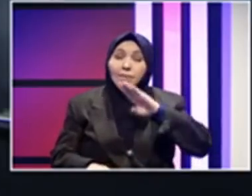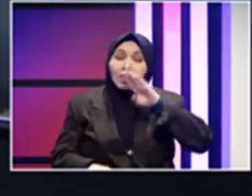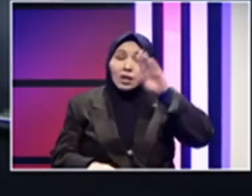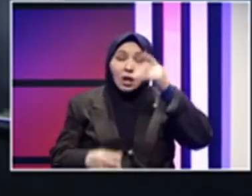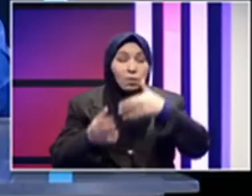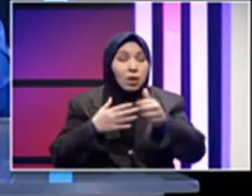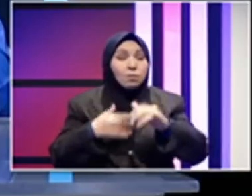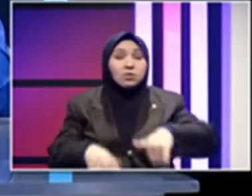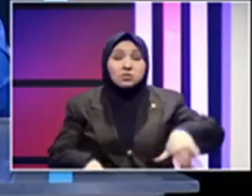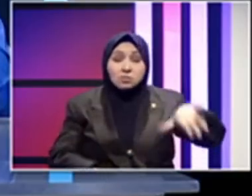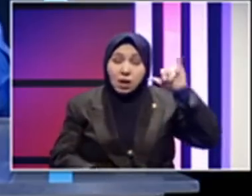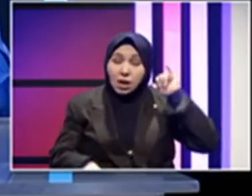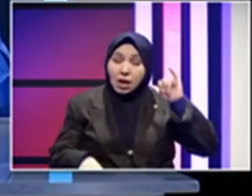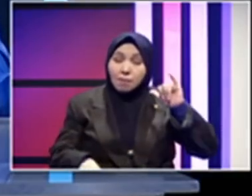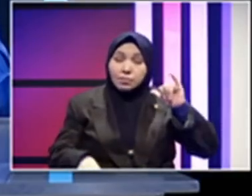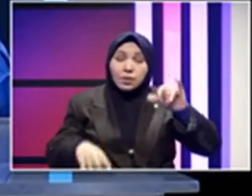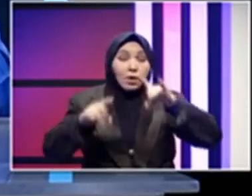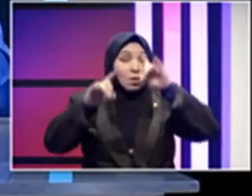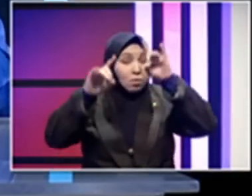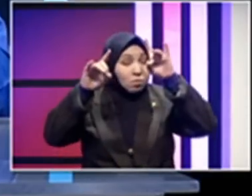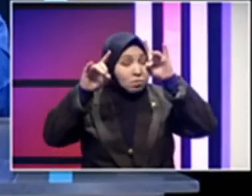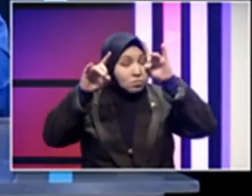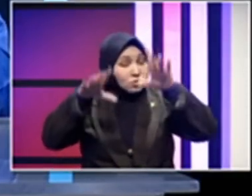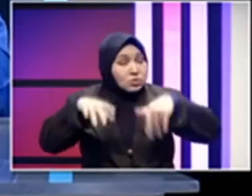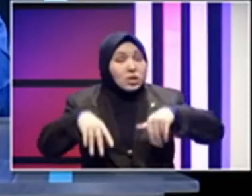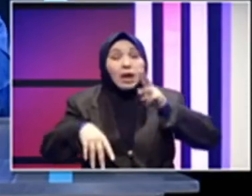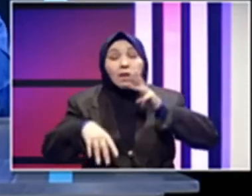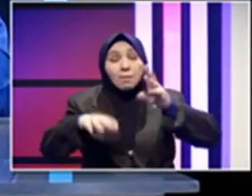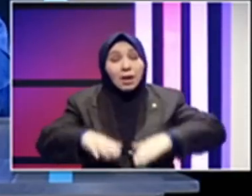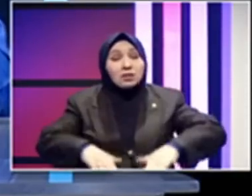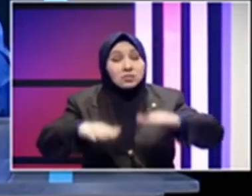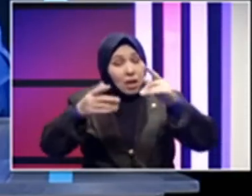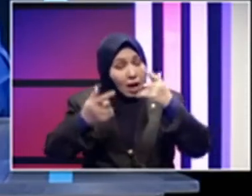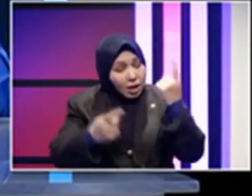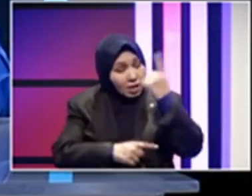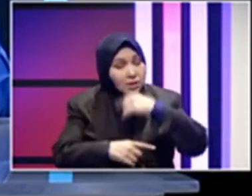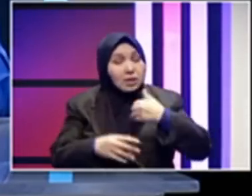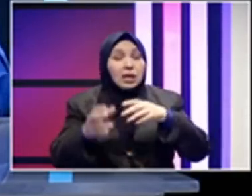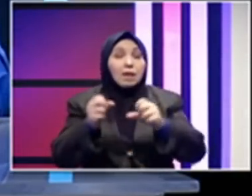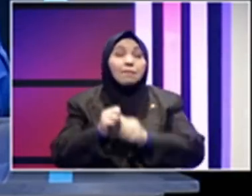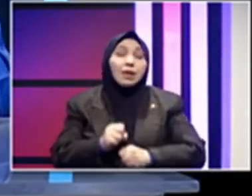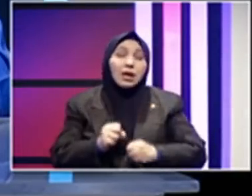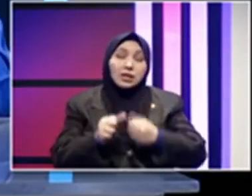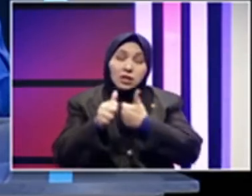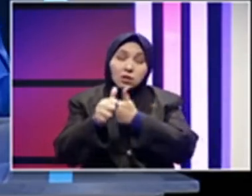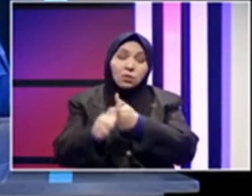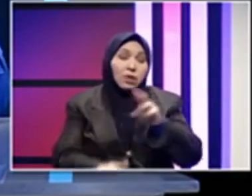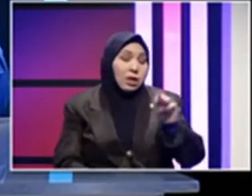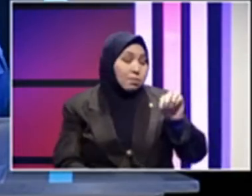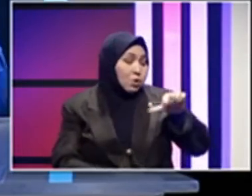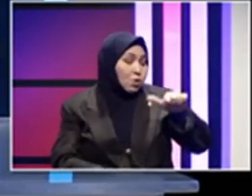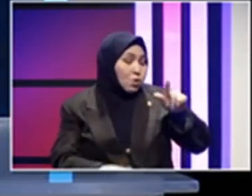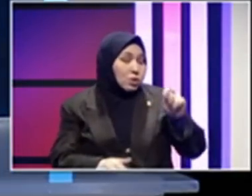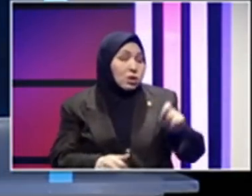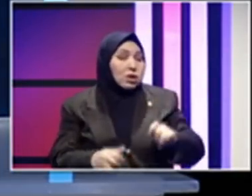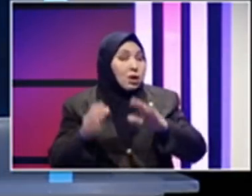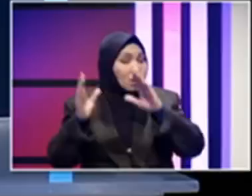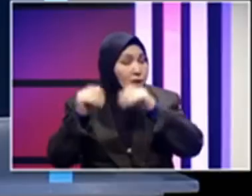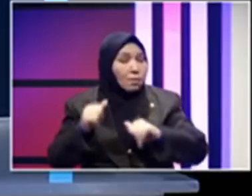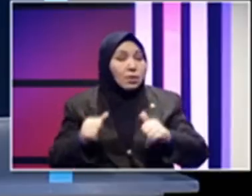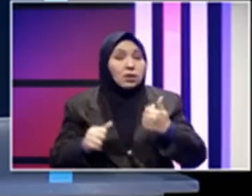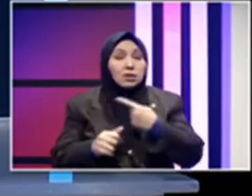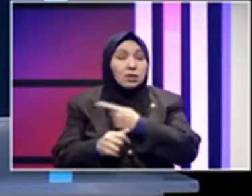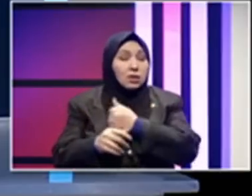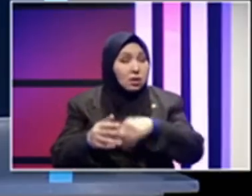walau semalam diduga banjir di Hulu Terengganu, hari ini ada peluang mengikuti MQT. Alhamdulillah. Mudah-mudahan kita semua tergolong dalam ni